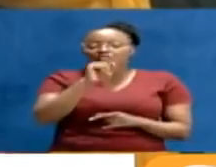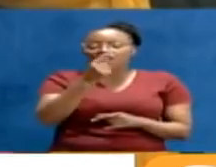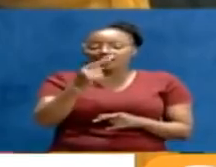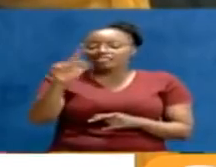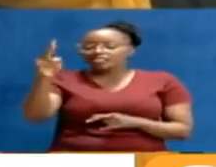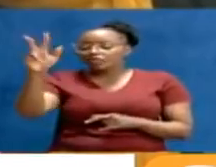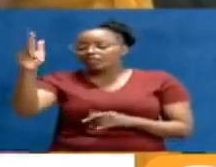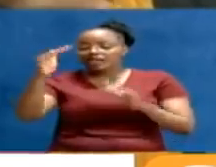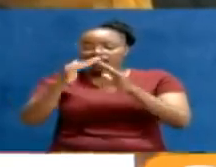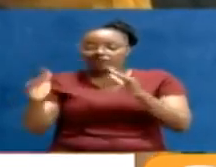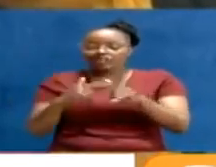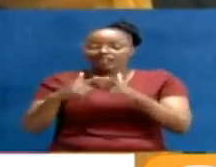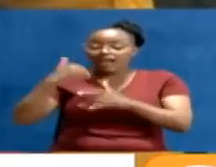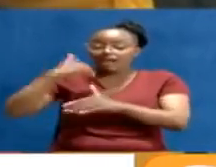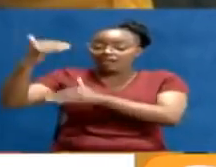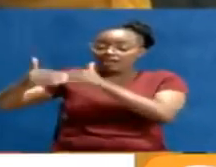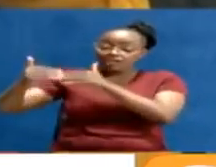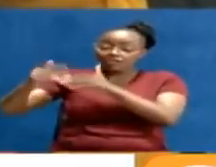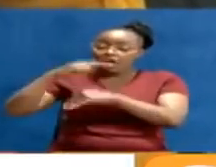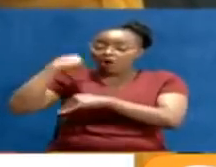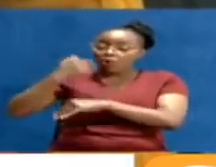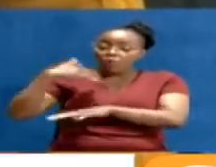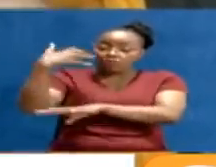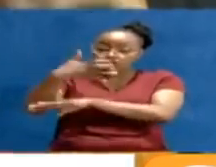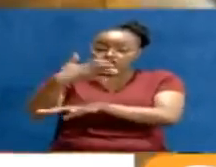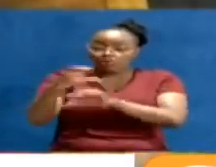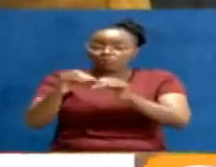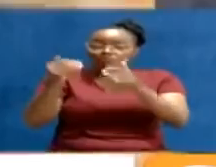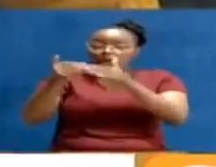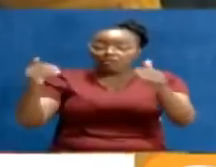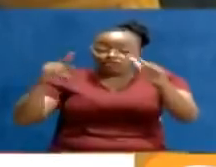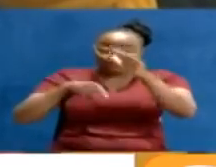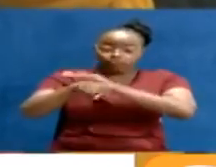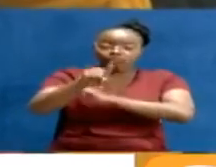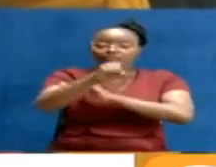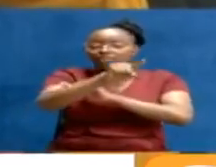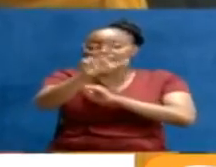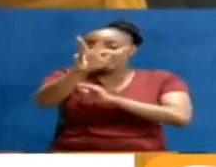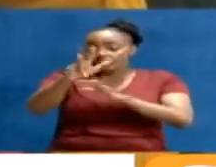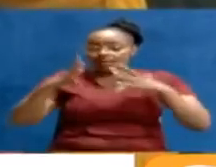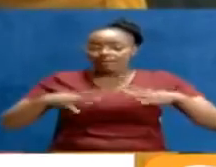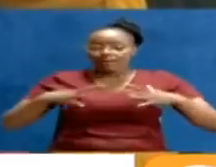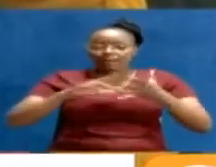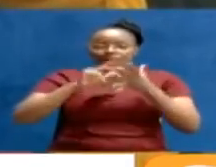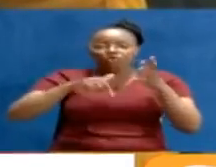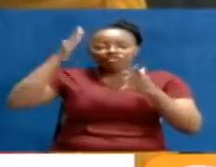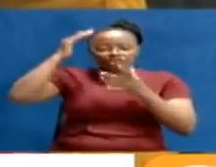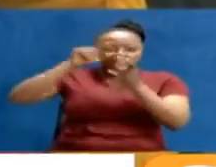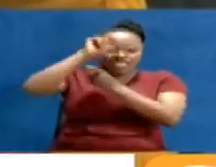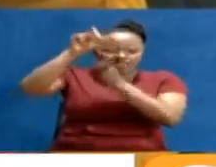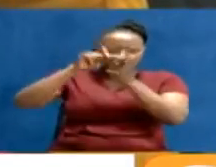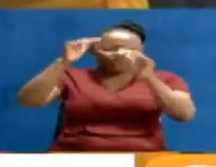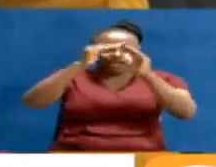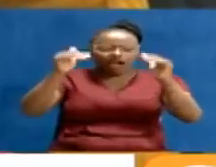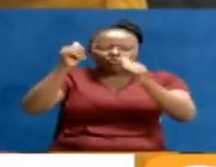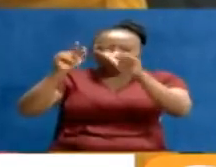na ya tatu tuachukue, because hakuna jirani mwingine ambaye aliweza kubishiwa kabla waingie katika nyumba za hawa watatu. So it means they knew exactly